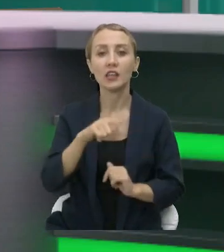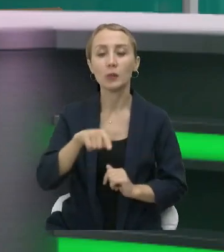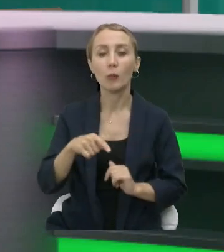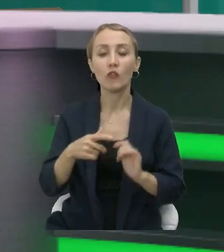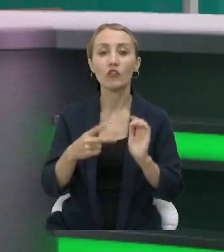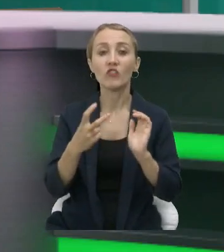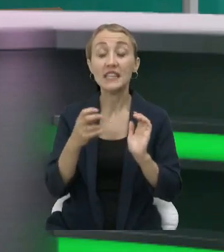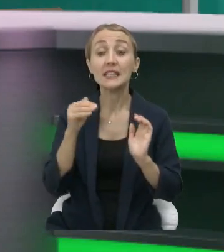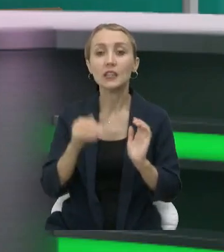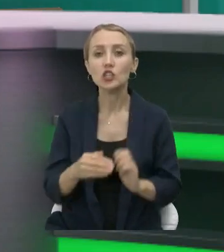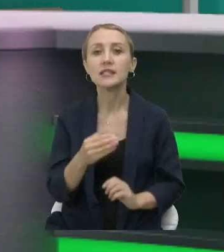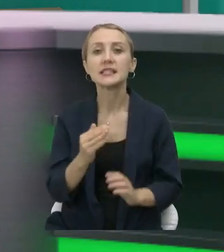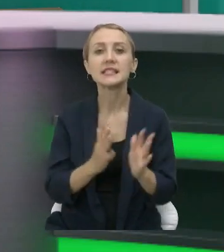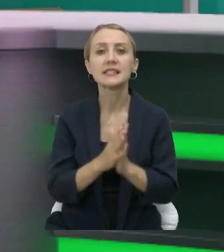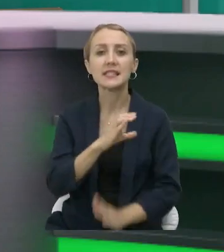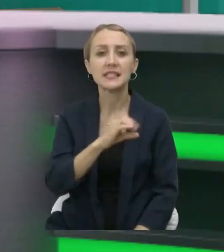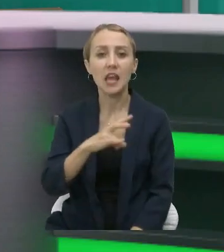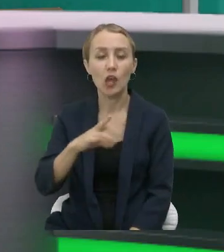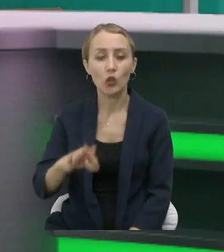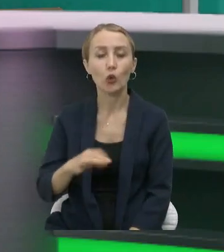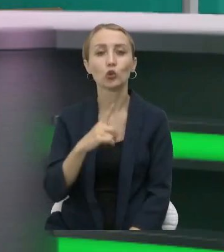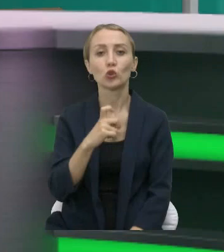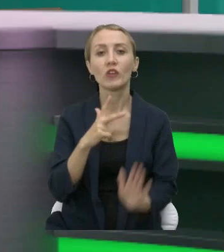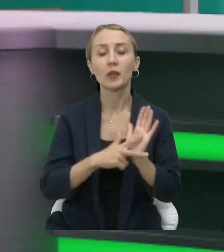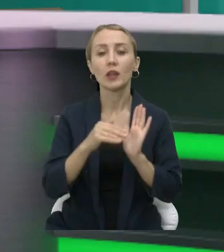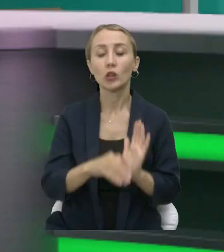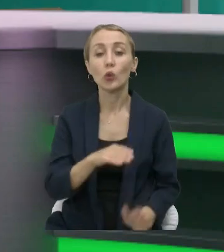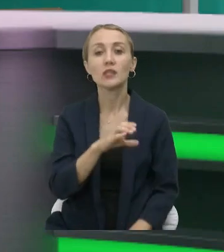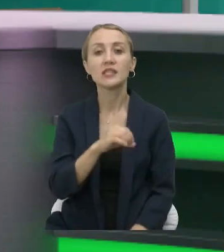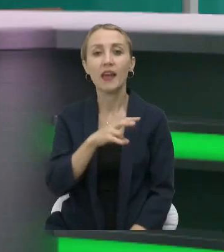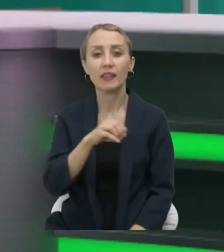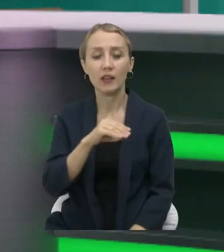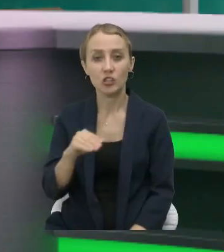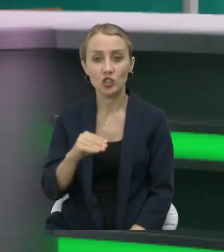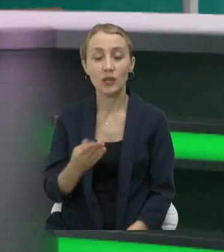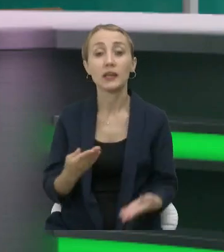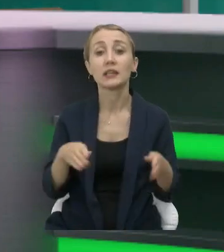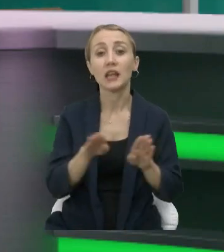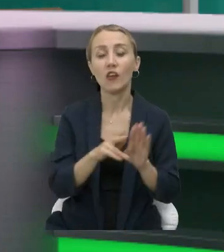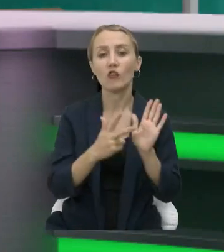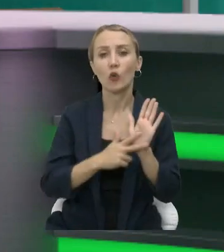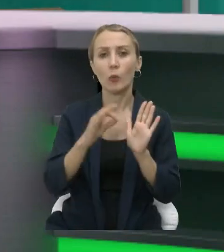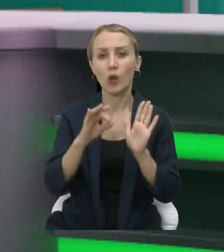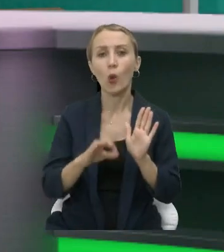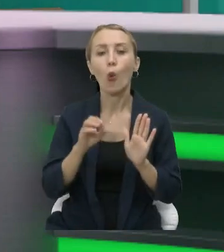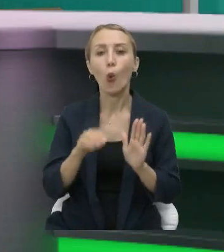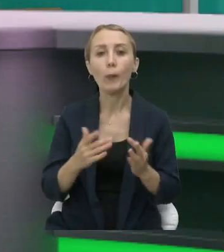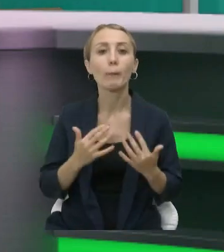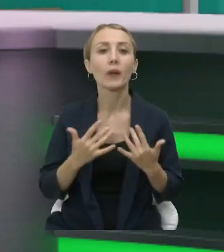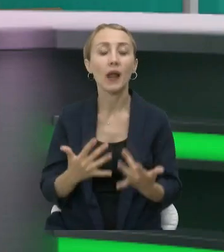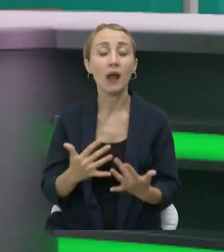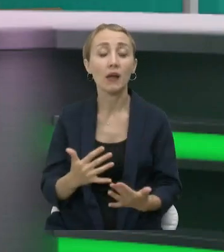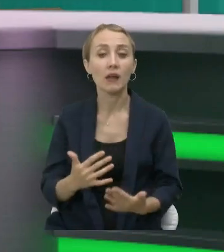тысяч тонн сена и более 180 тысяч тонн стеножа. В среднем закрыто 80% от потребности. С